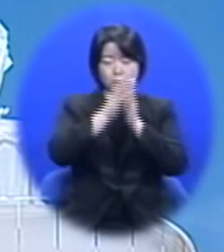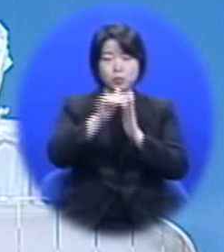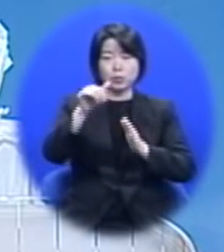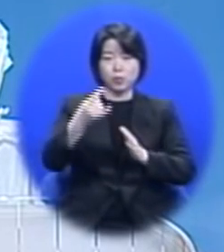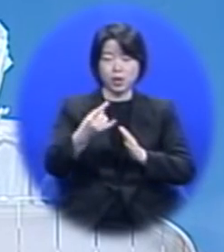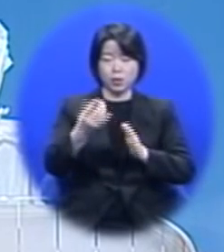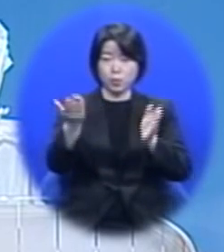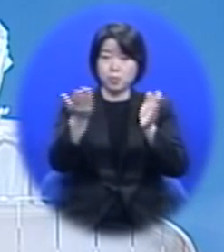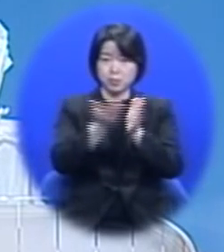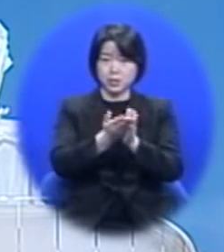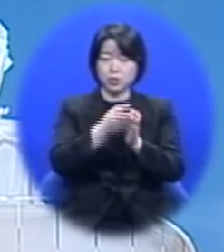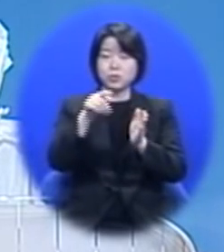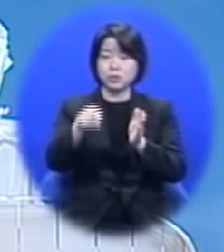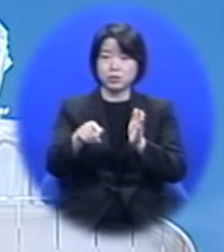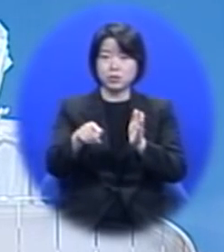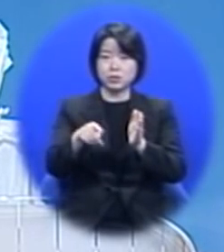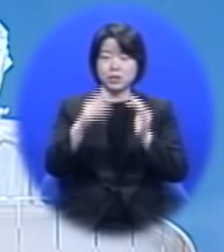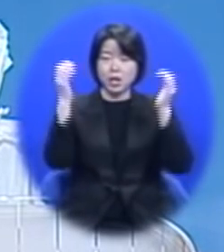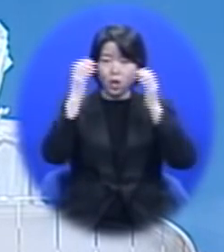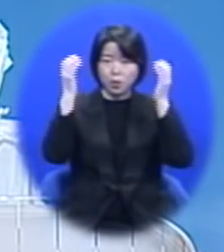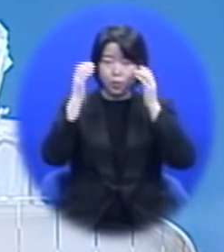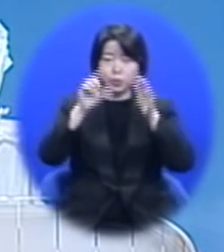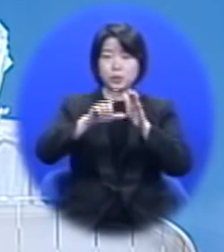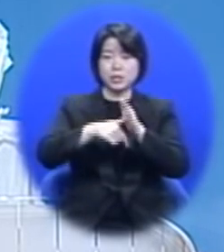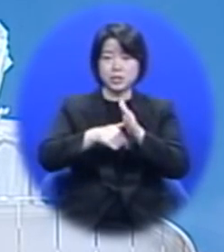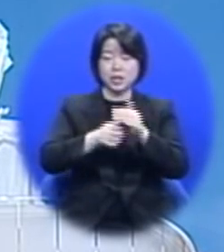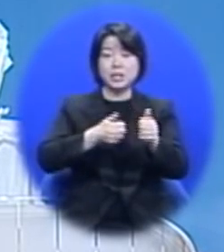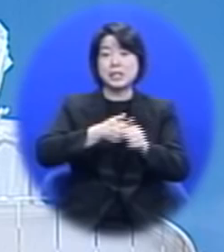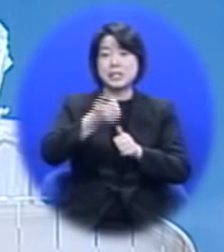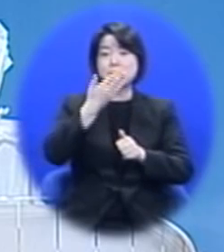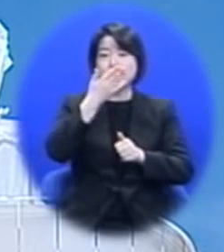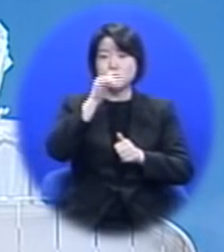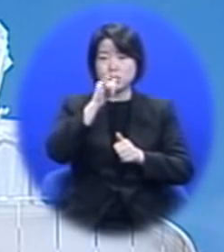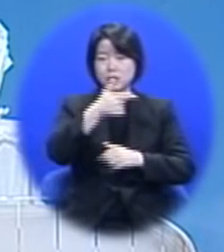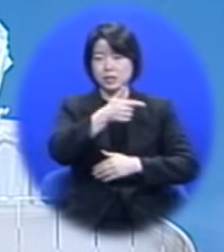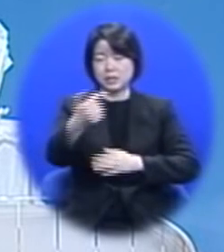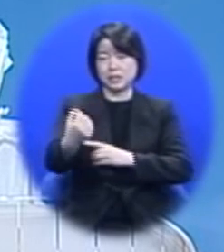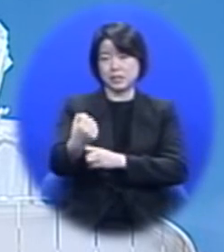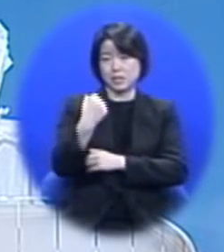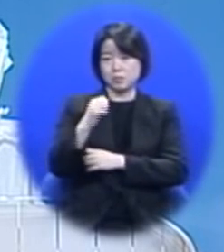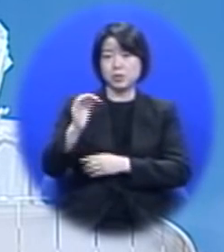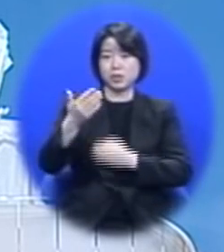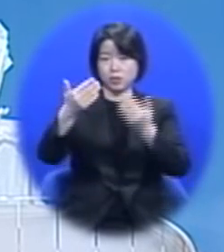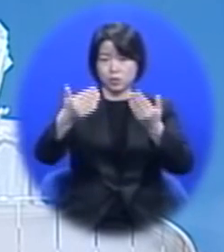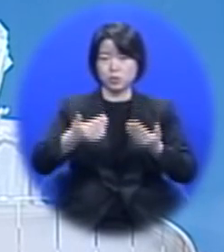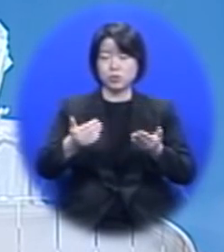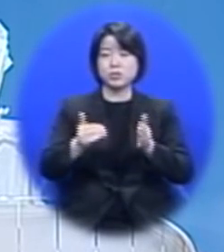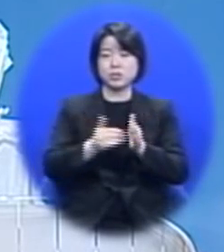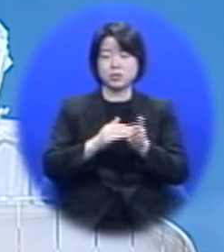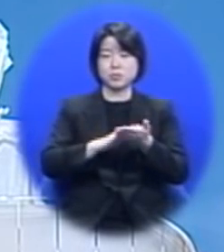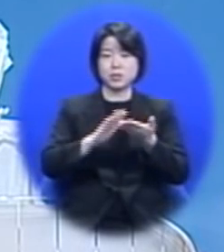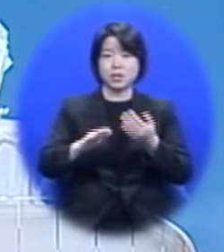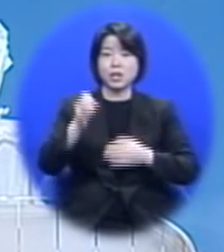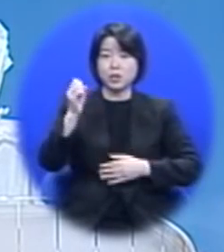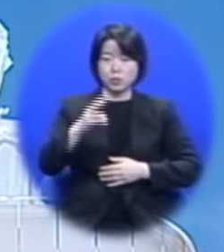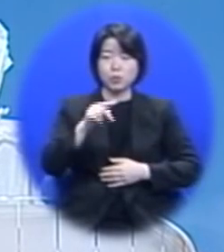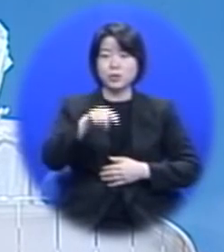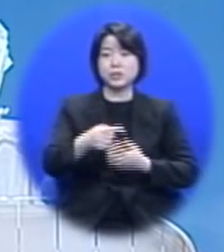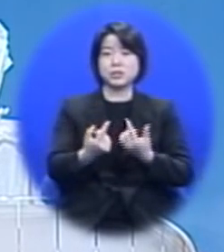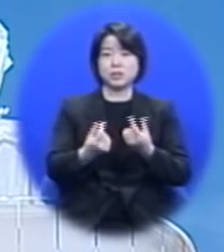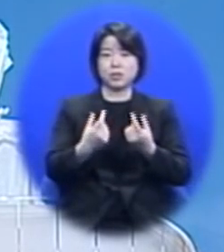있었고 그것이 또 고통의 시간을 이길 수 있었던 큰 힘이 되었습니다. 그리고 또